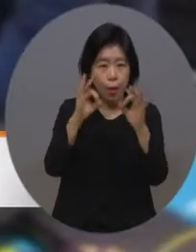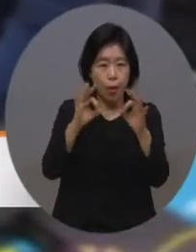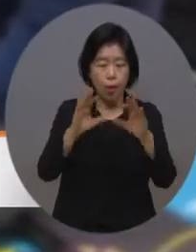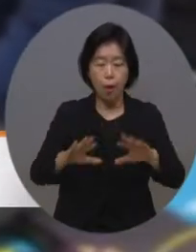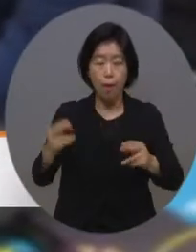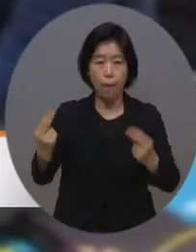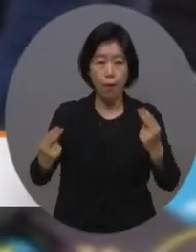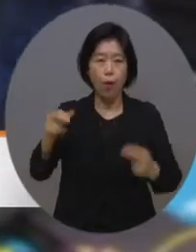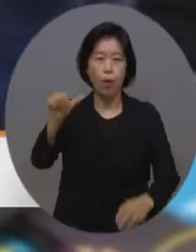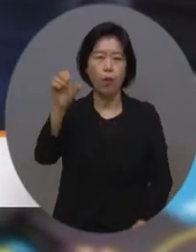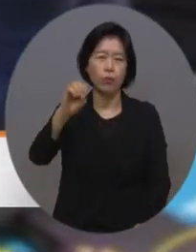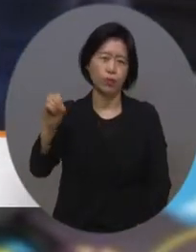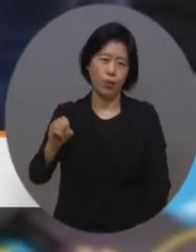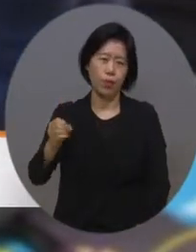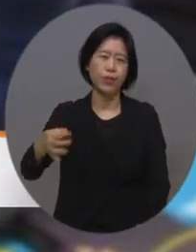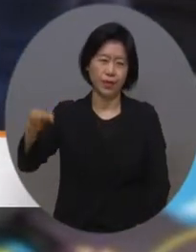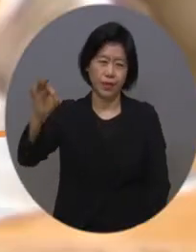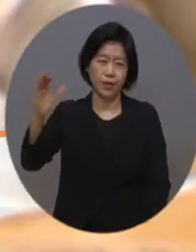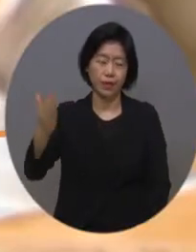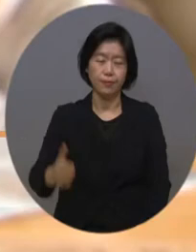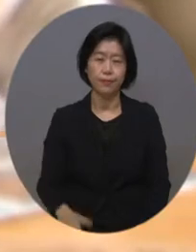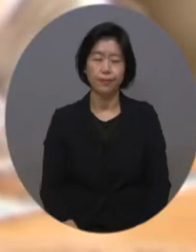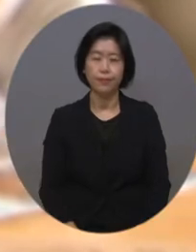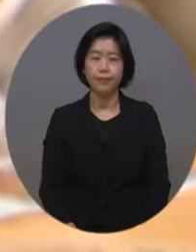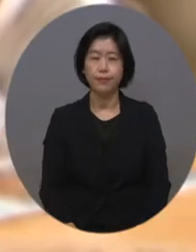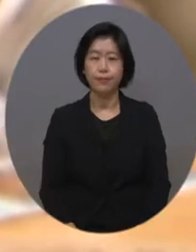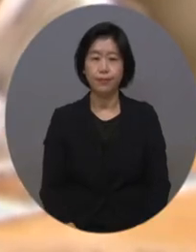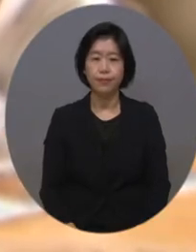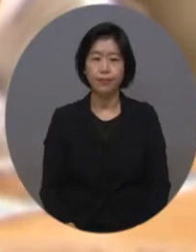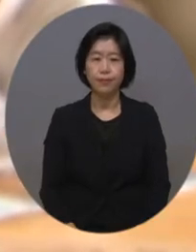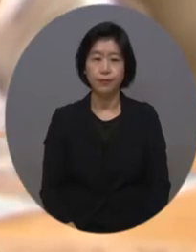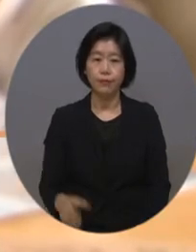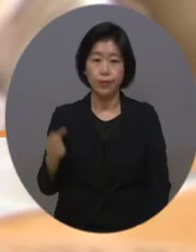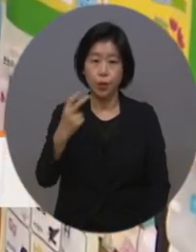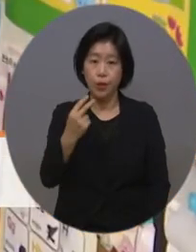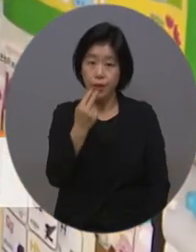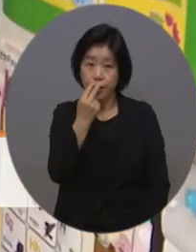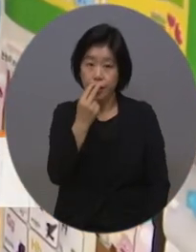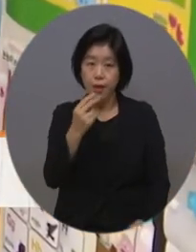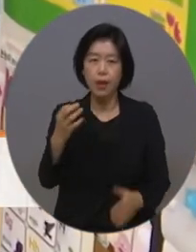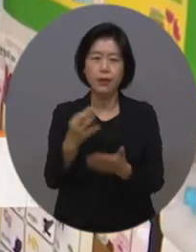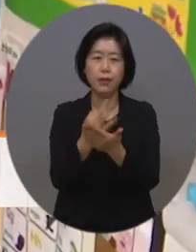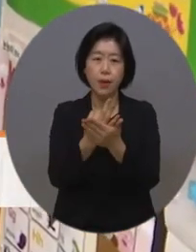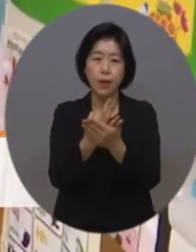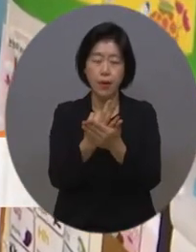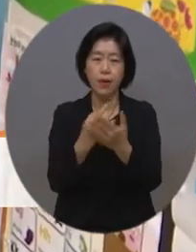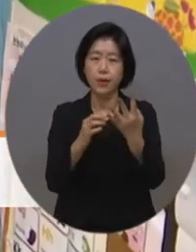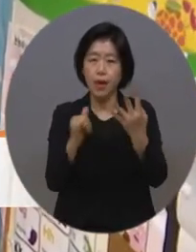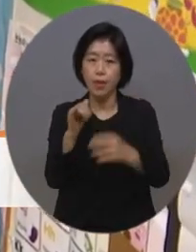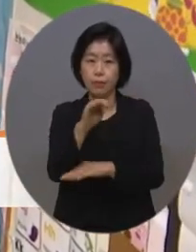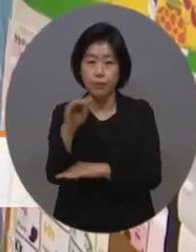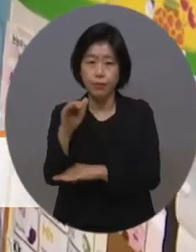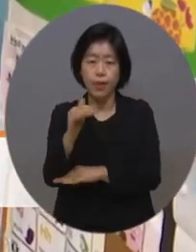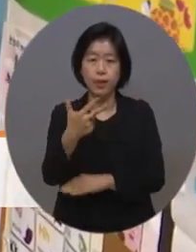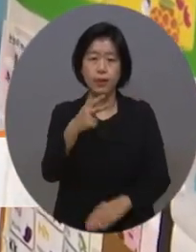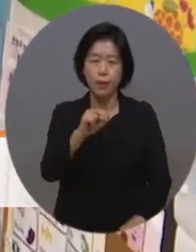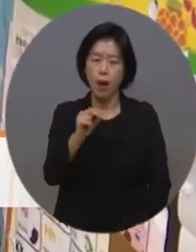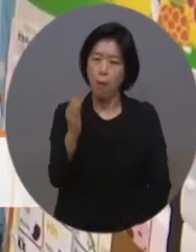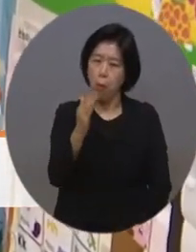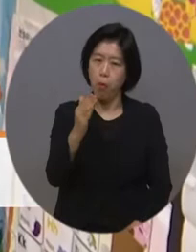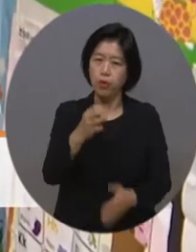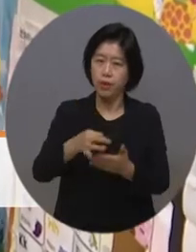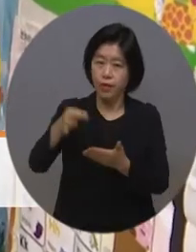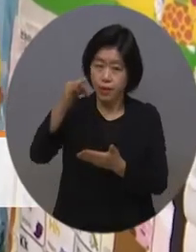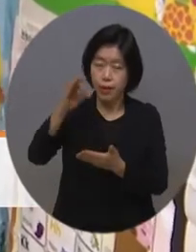된 512 만 1,080 원 으로 확정됐습니다 또한 생길 급여는 4인가구 기준 7만 3430 실험